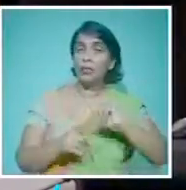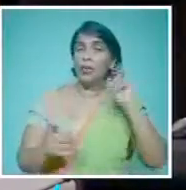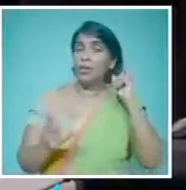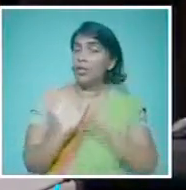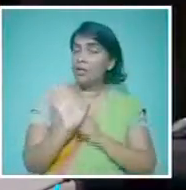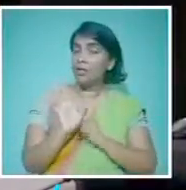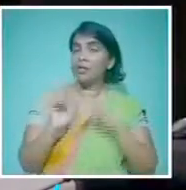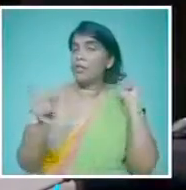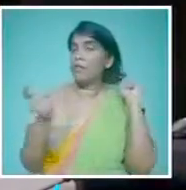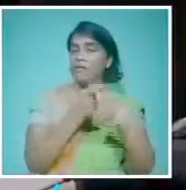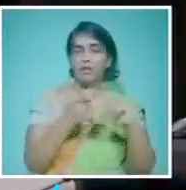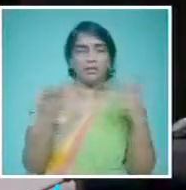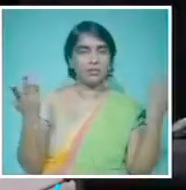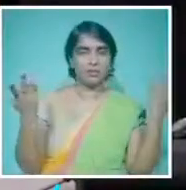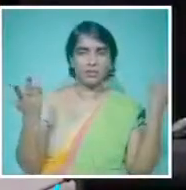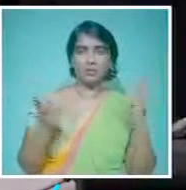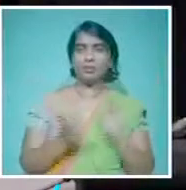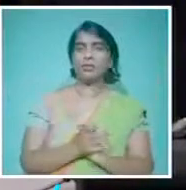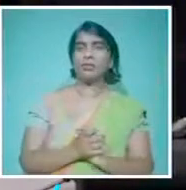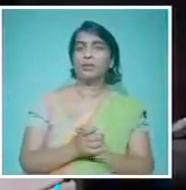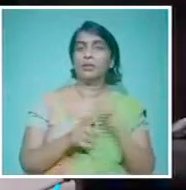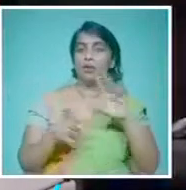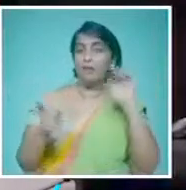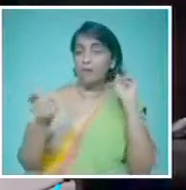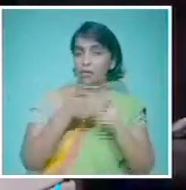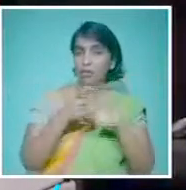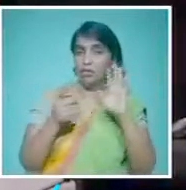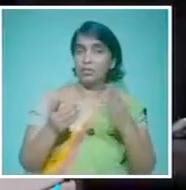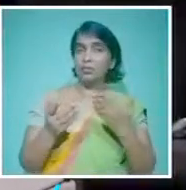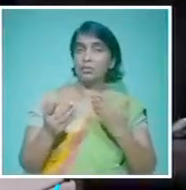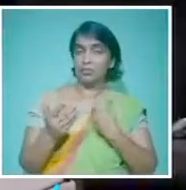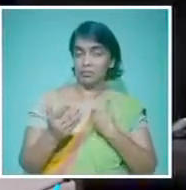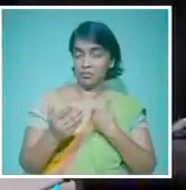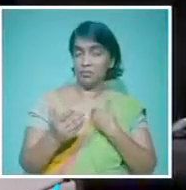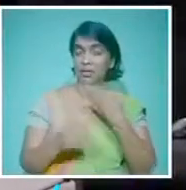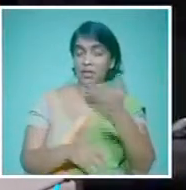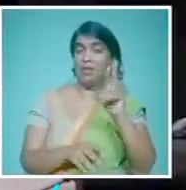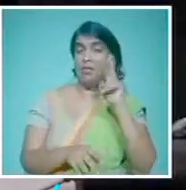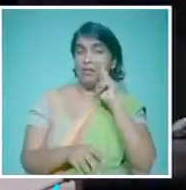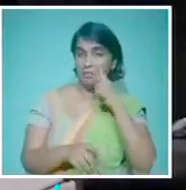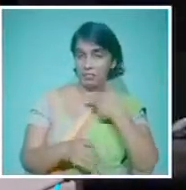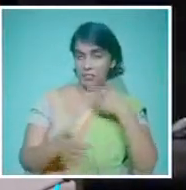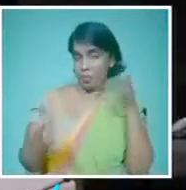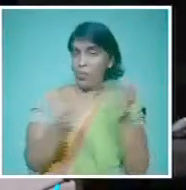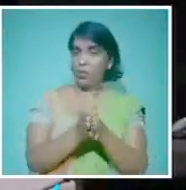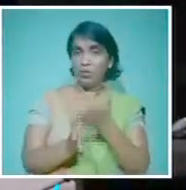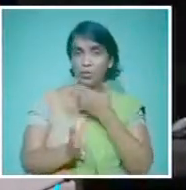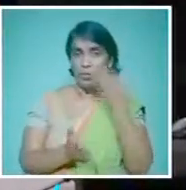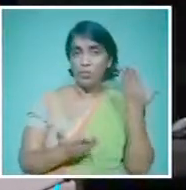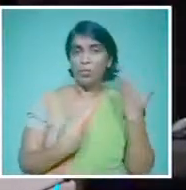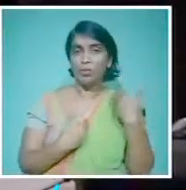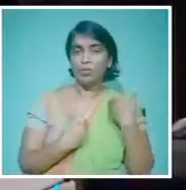kalika haturot nata, ia ma haturukang ini anang ma pudai, Ryan Wickrem Singha jana de kadi nebulu anda,